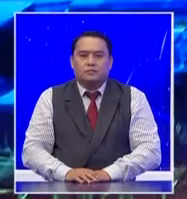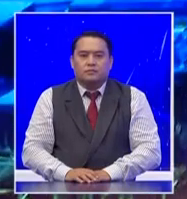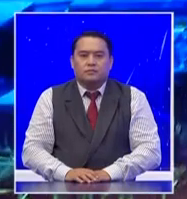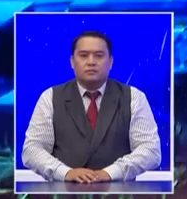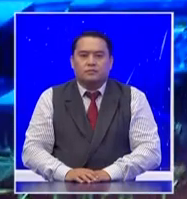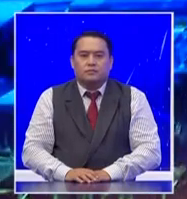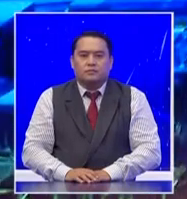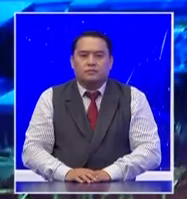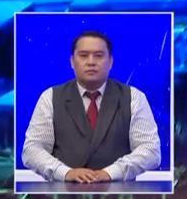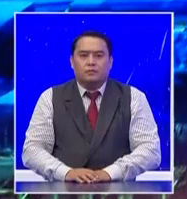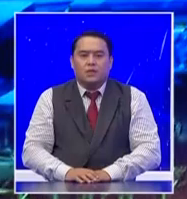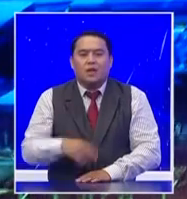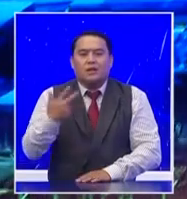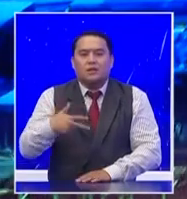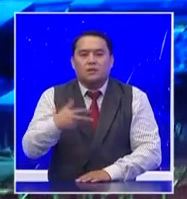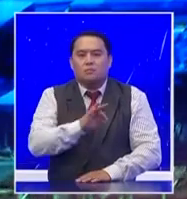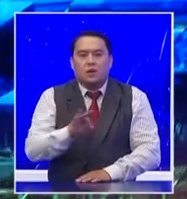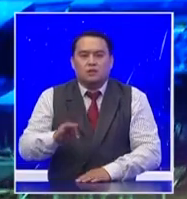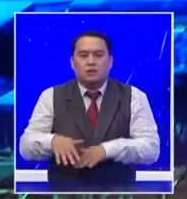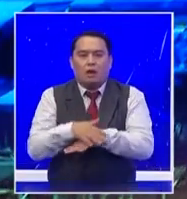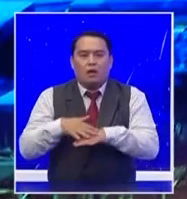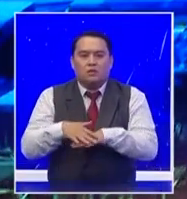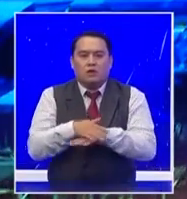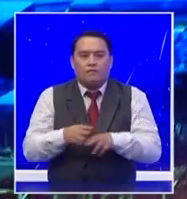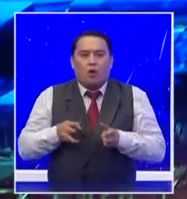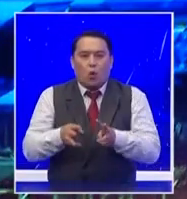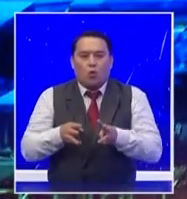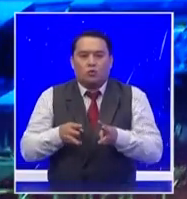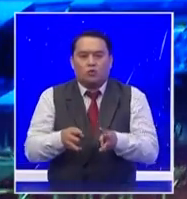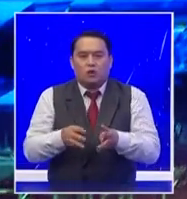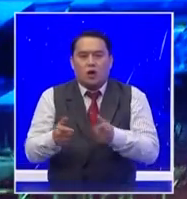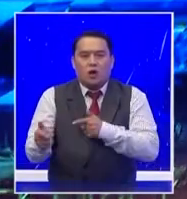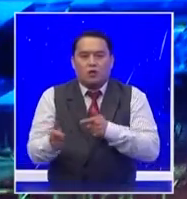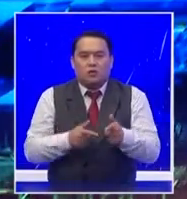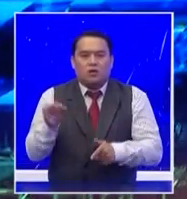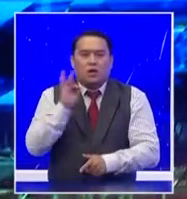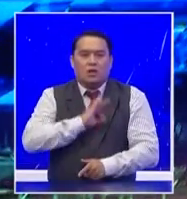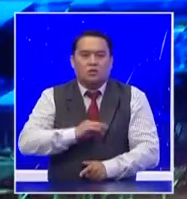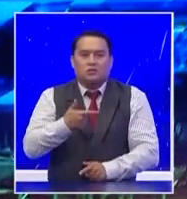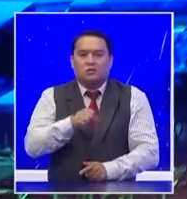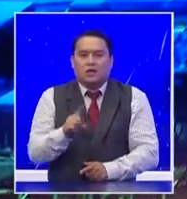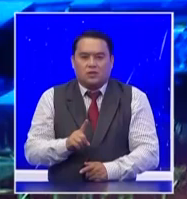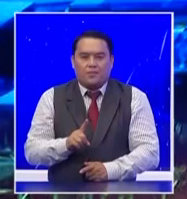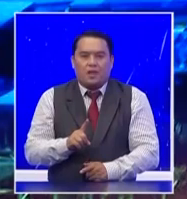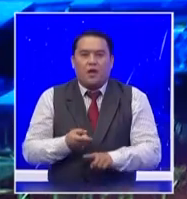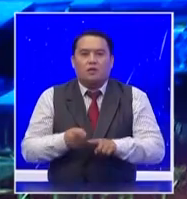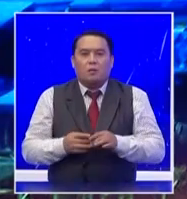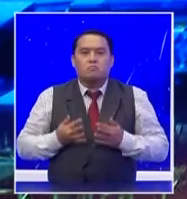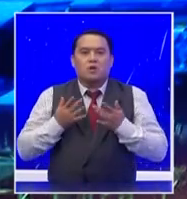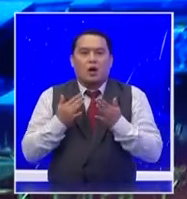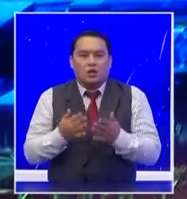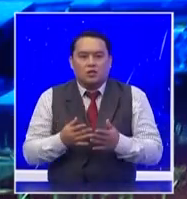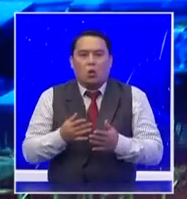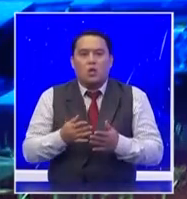Готовь уголь летом. Более 30% населения региона в отопительный сезон уже использует природный газ. Однако потребность в